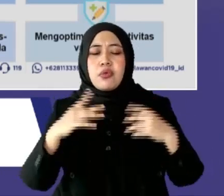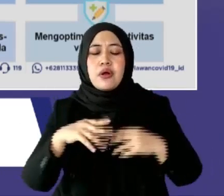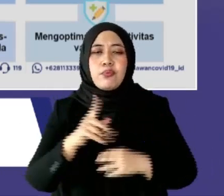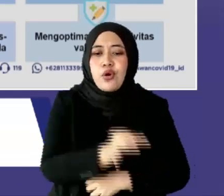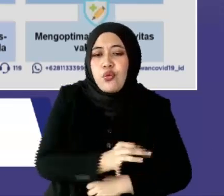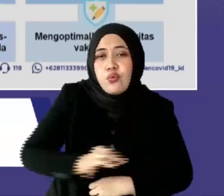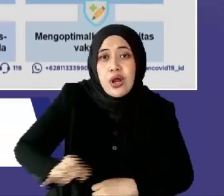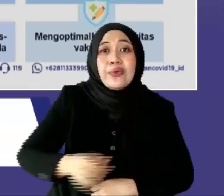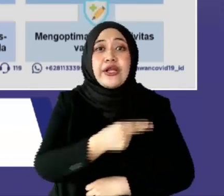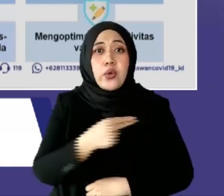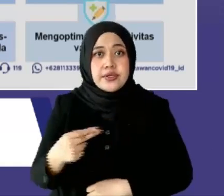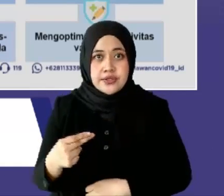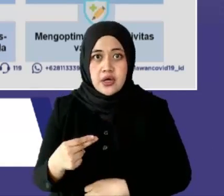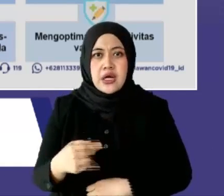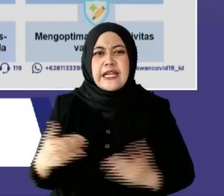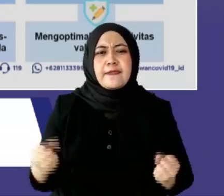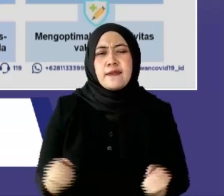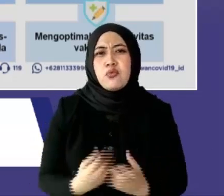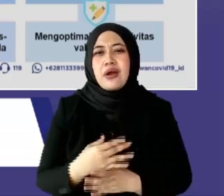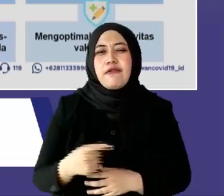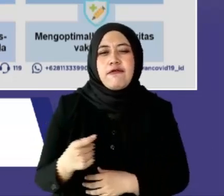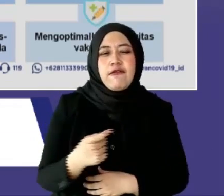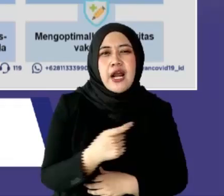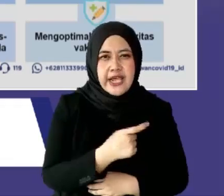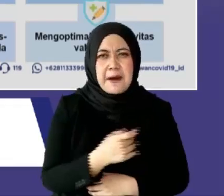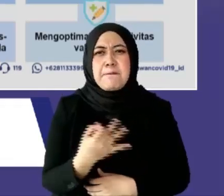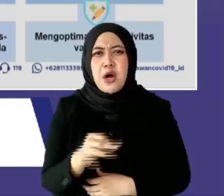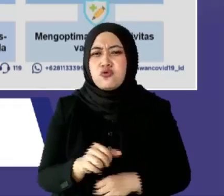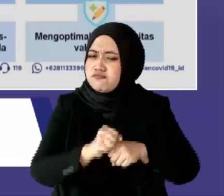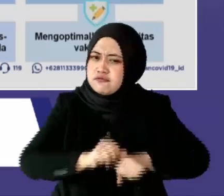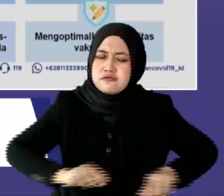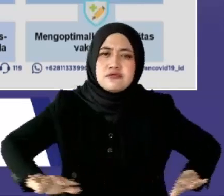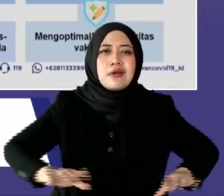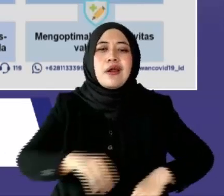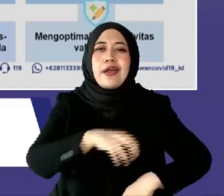Indonesia dan penemuan varian didominasi di beberapa daerah di Pulau Jawa.